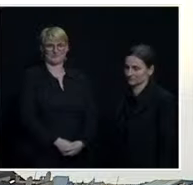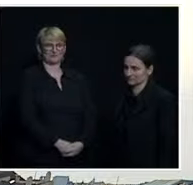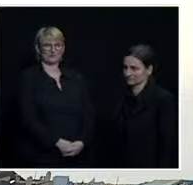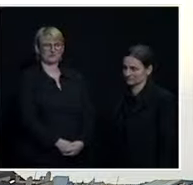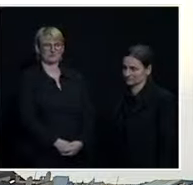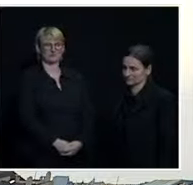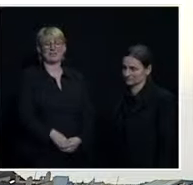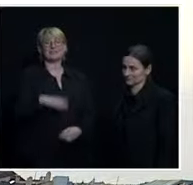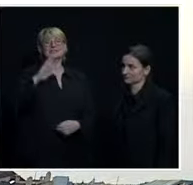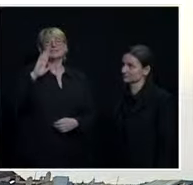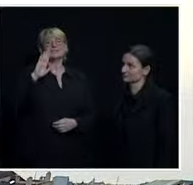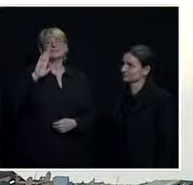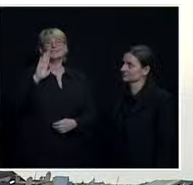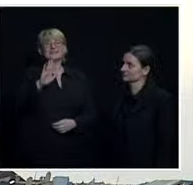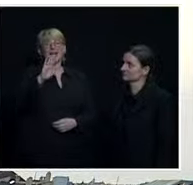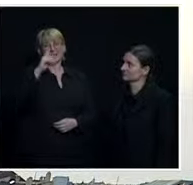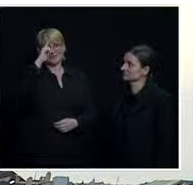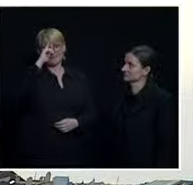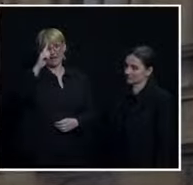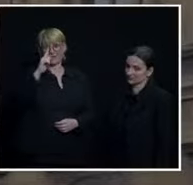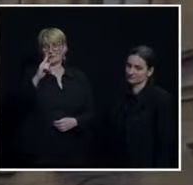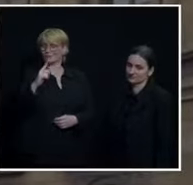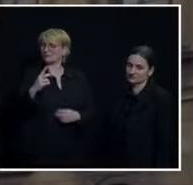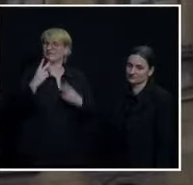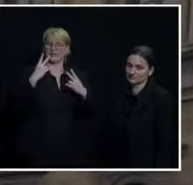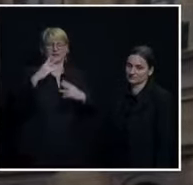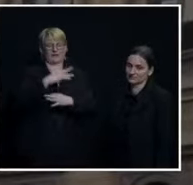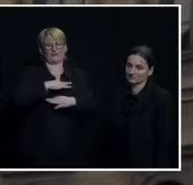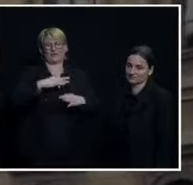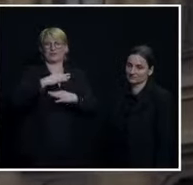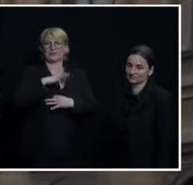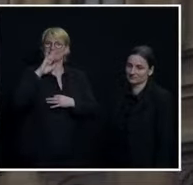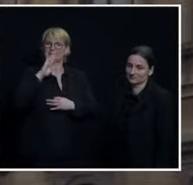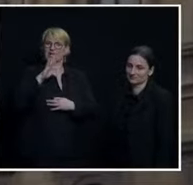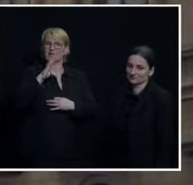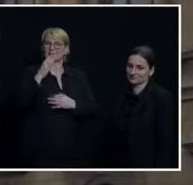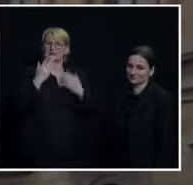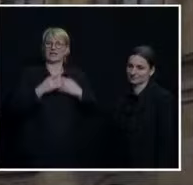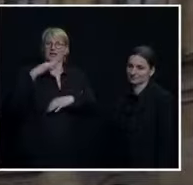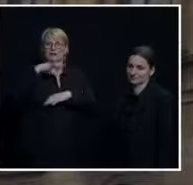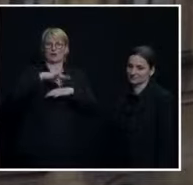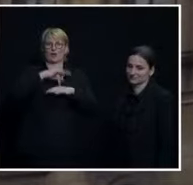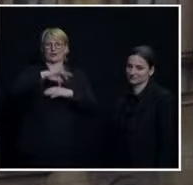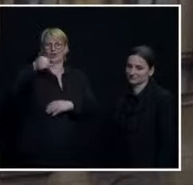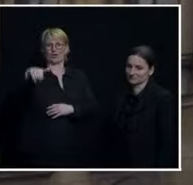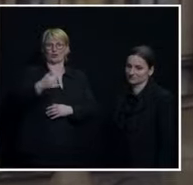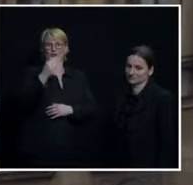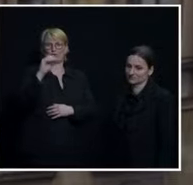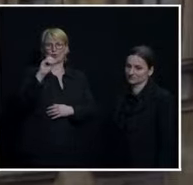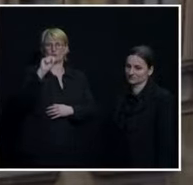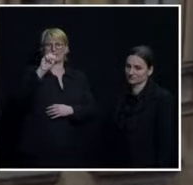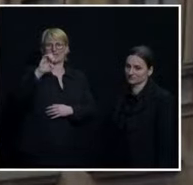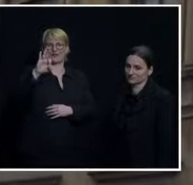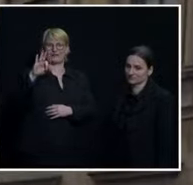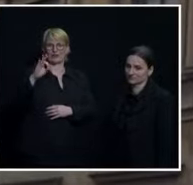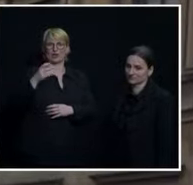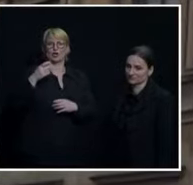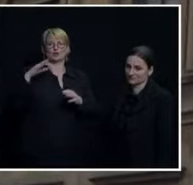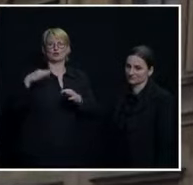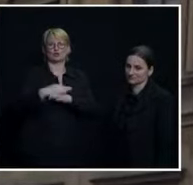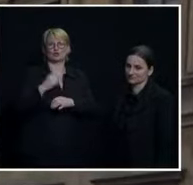Seine Meinung ist uns wichtig. Seine Meinung hat Gewicht. Dr. Josef Schuster, Präsident